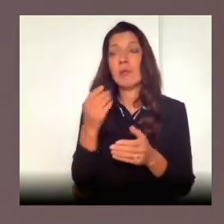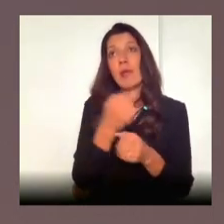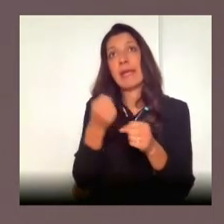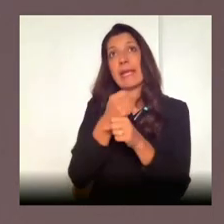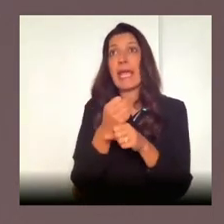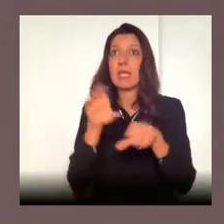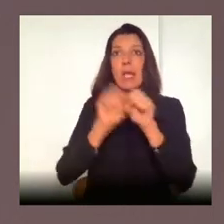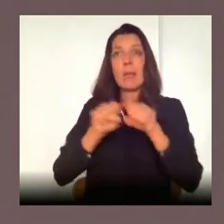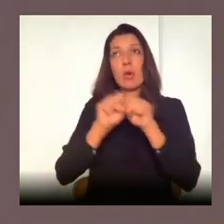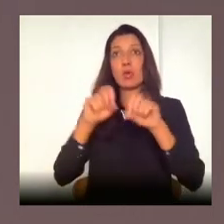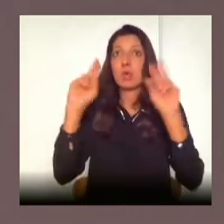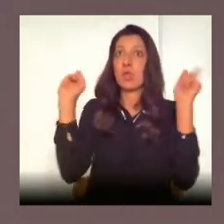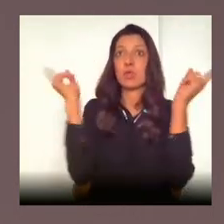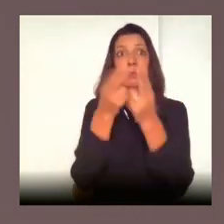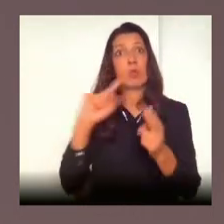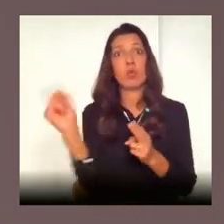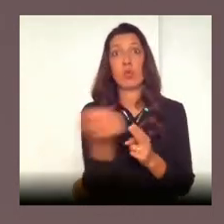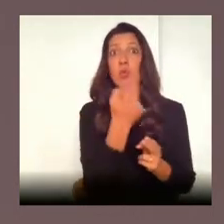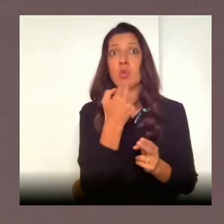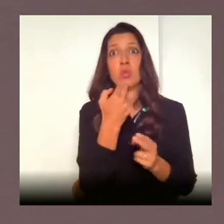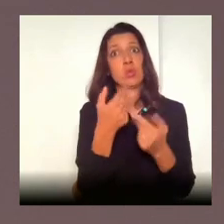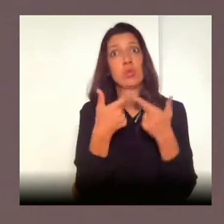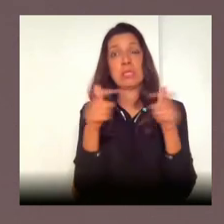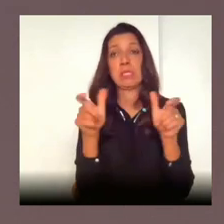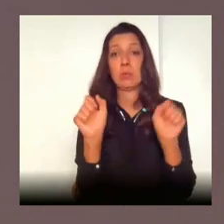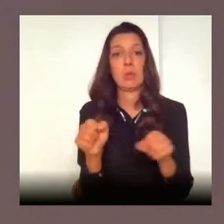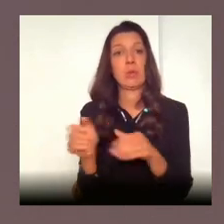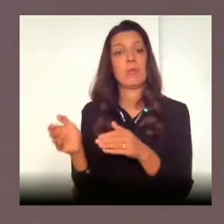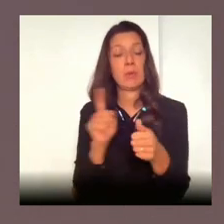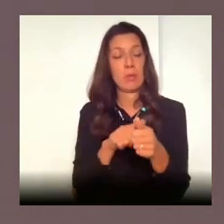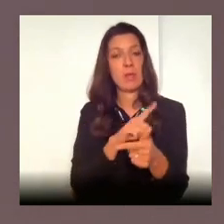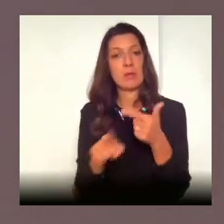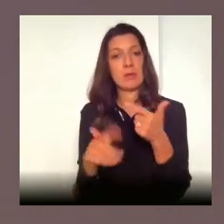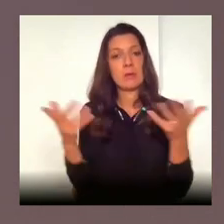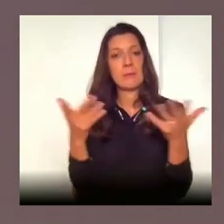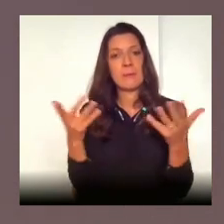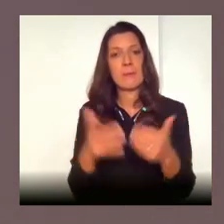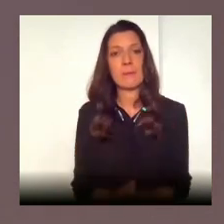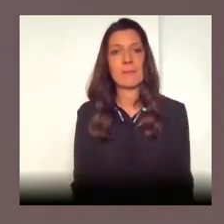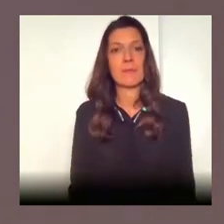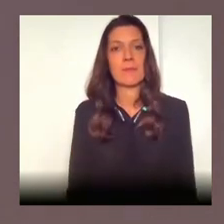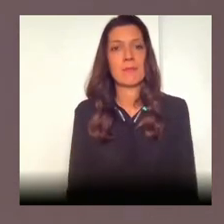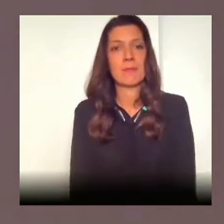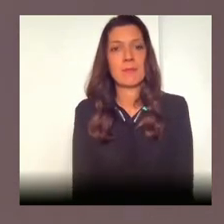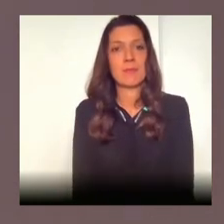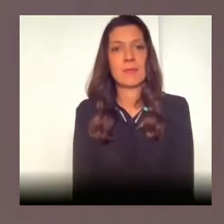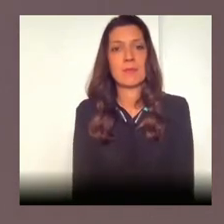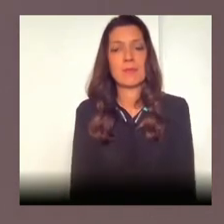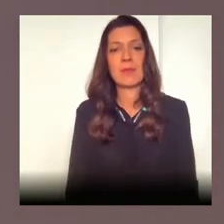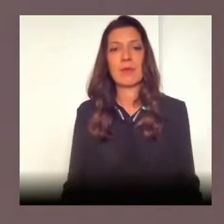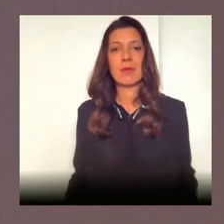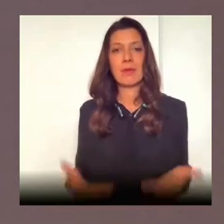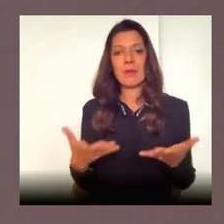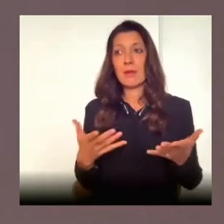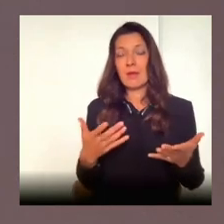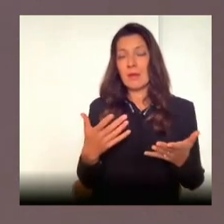qui sont nativement accessibles. Ça, c'est le premier levier en termes de développement. Et on a un deuxième levier que je trouve aussi très fort, parce que c'est aussi le